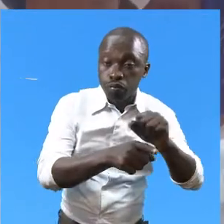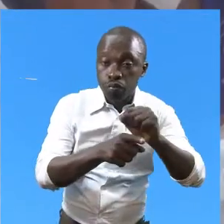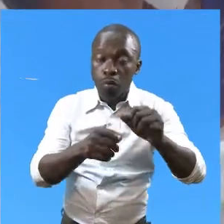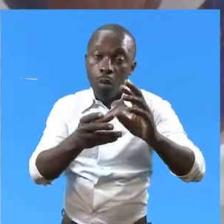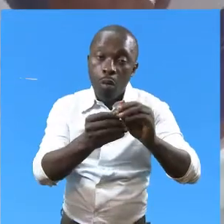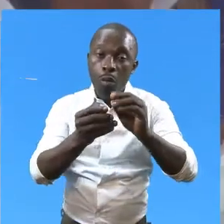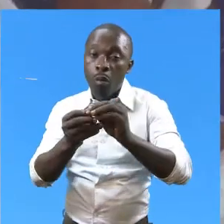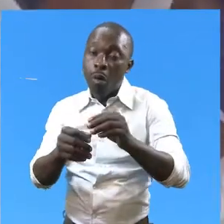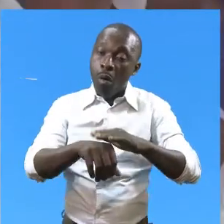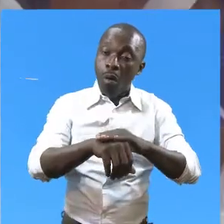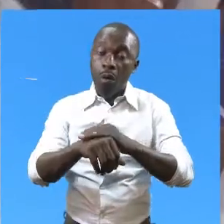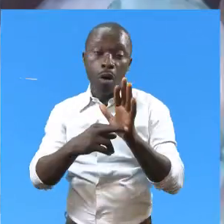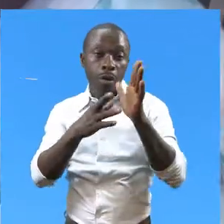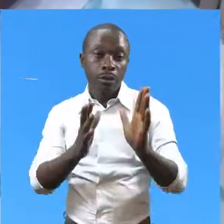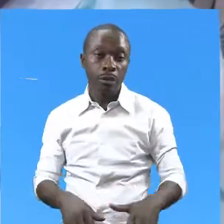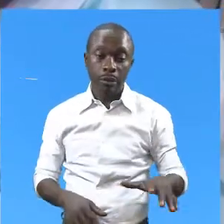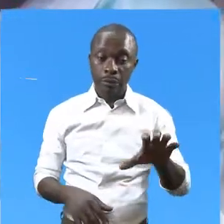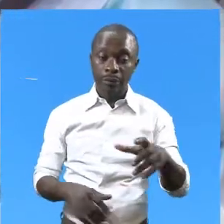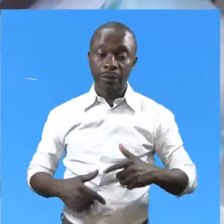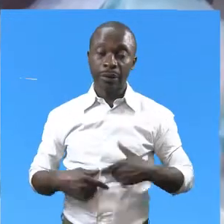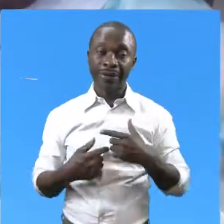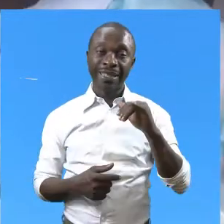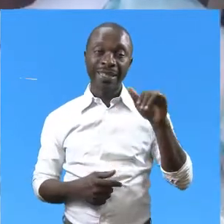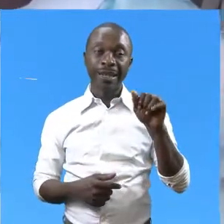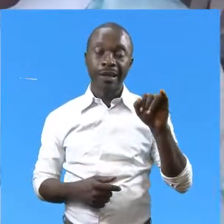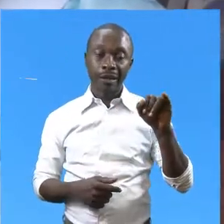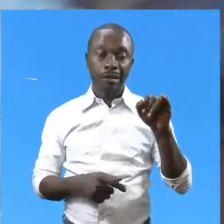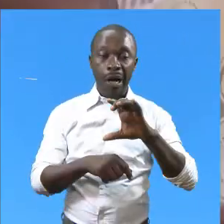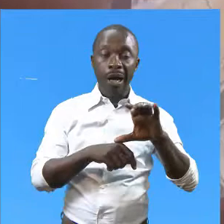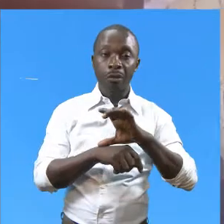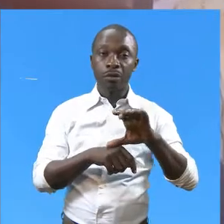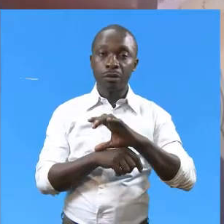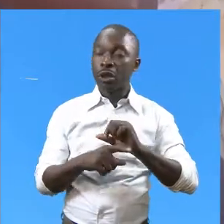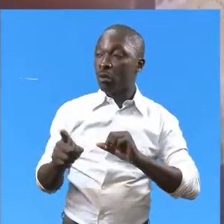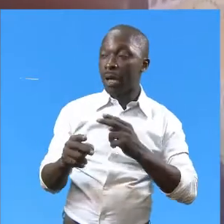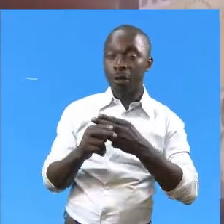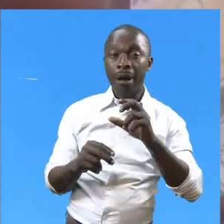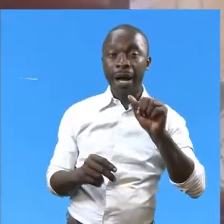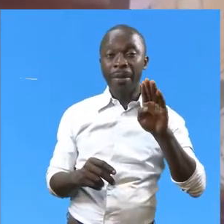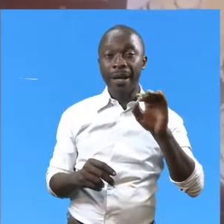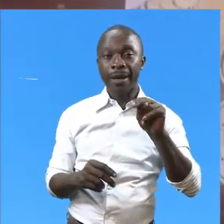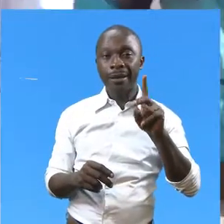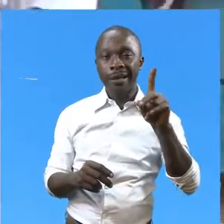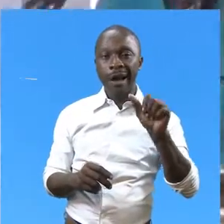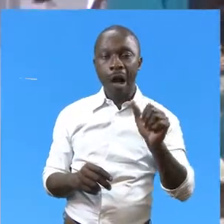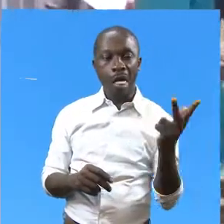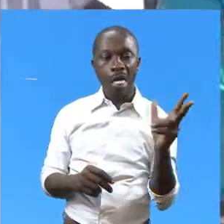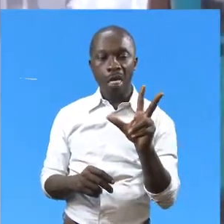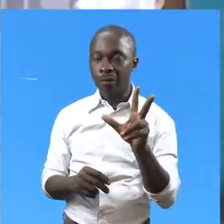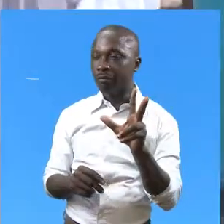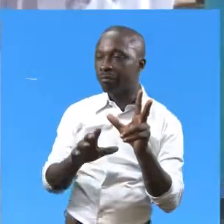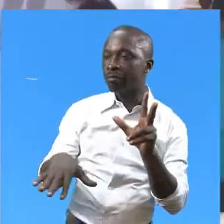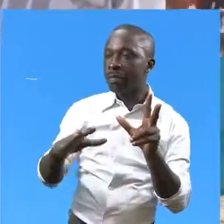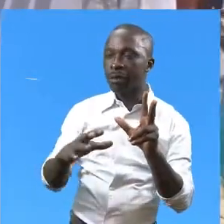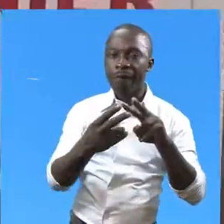des industries animales et le représentant résident de l'IAI Cameroun, Armand-Claude Abanda, est allé rencontrer